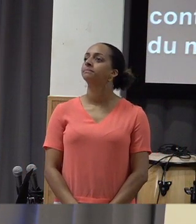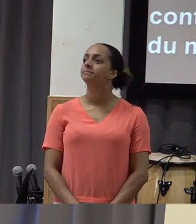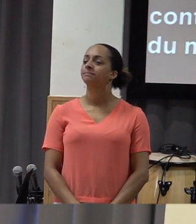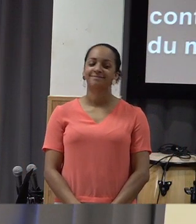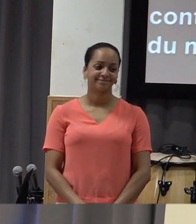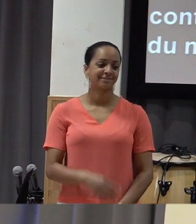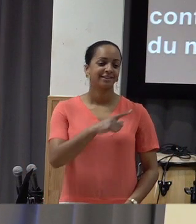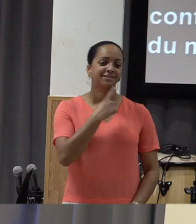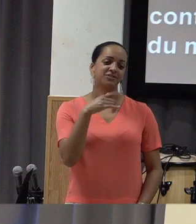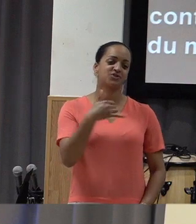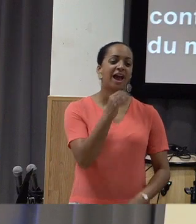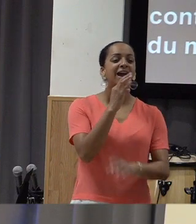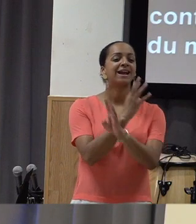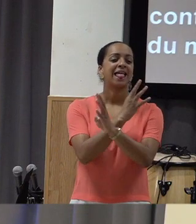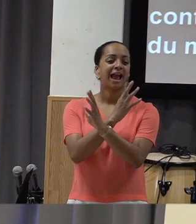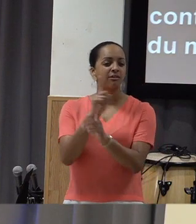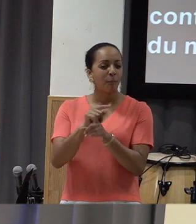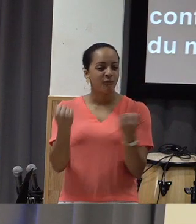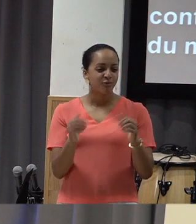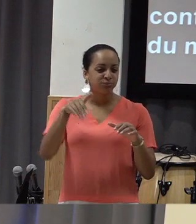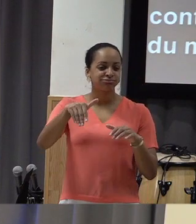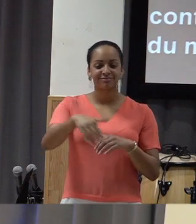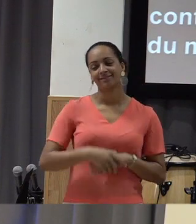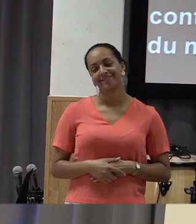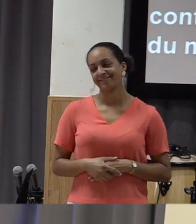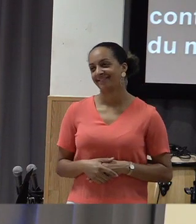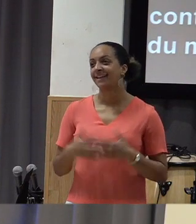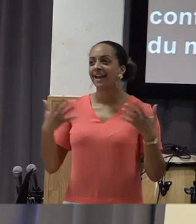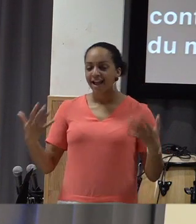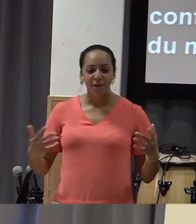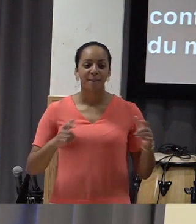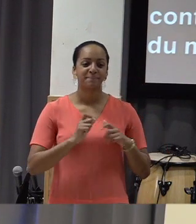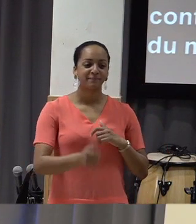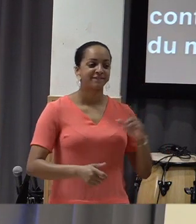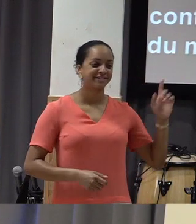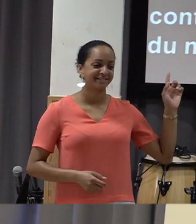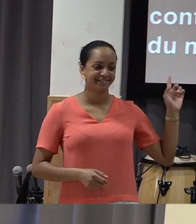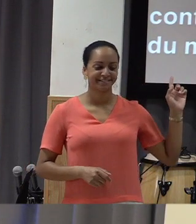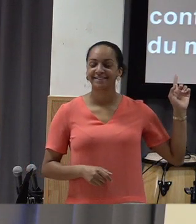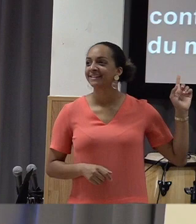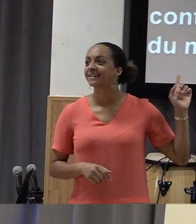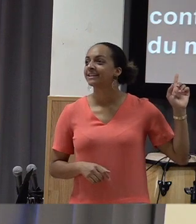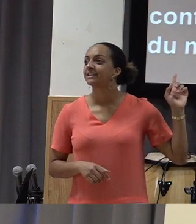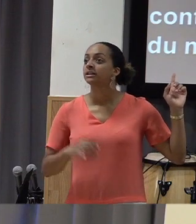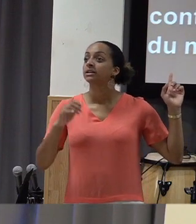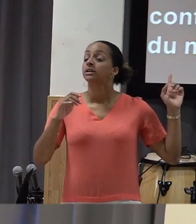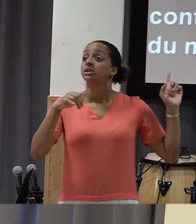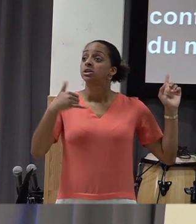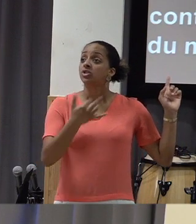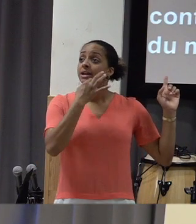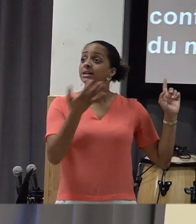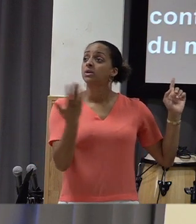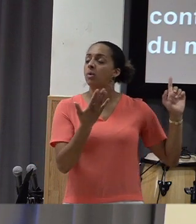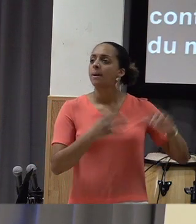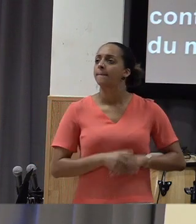une personne adultère, c'est une personne qui trompe et qui a rompu sa fidélité. Et ce que Jacques dénonce,